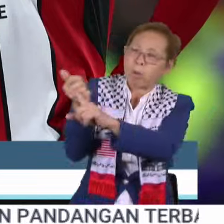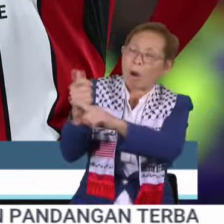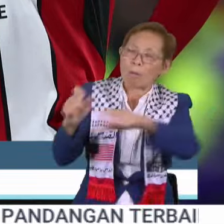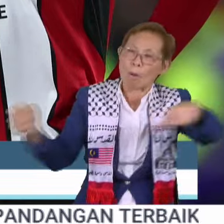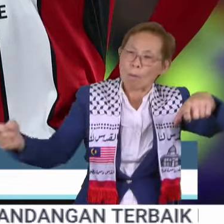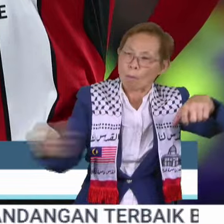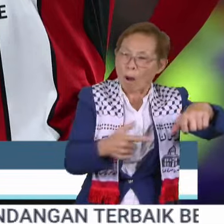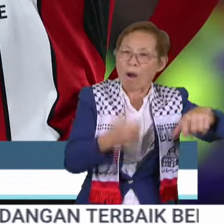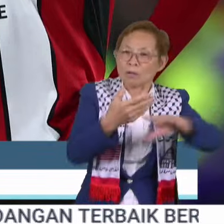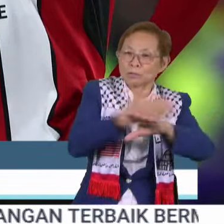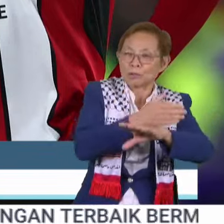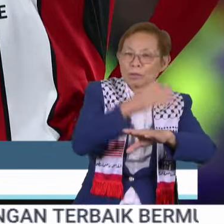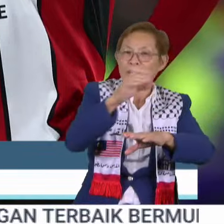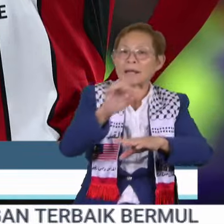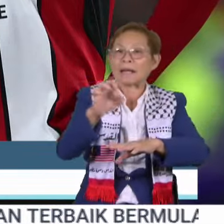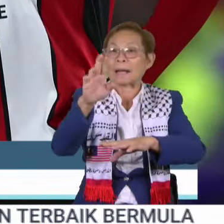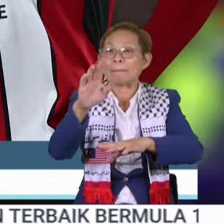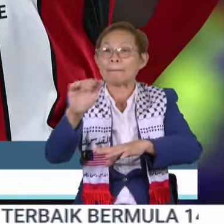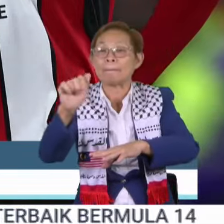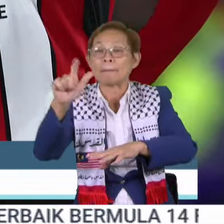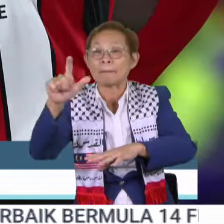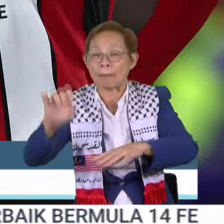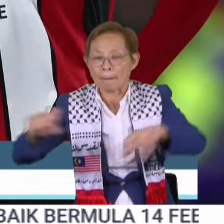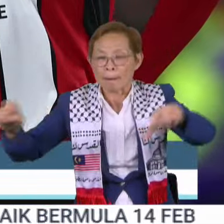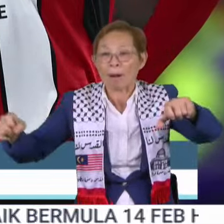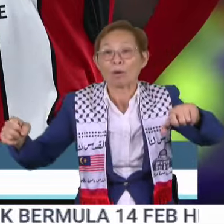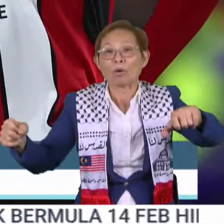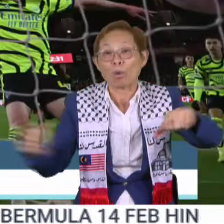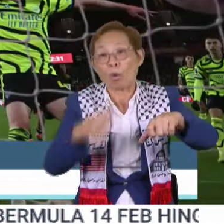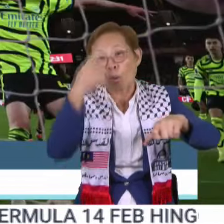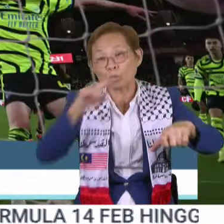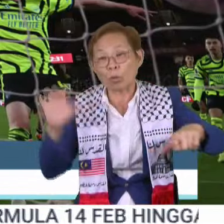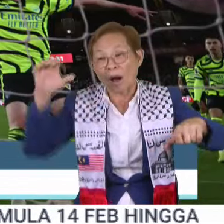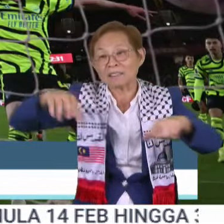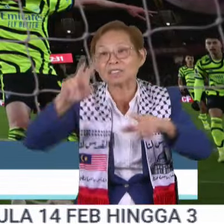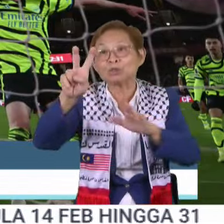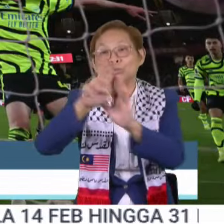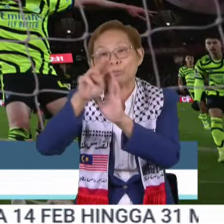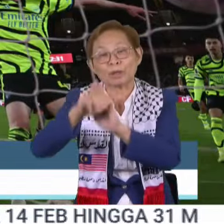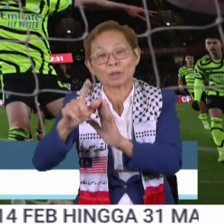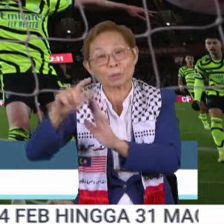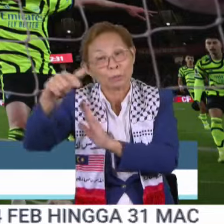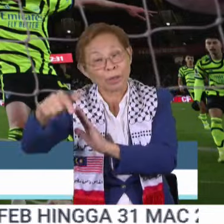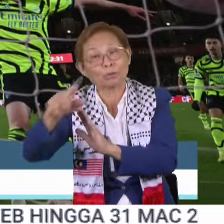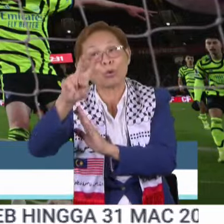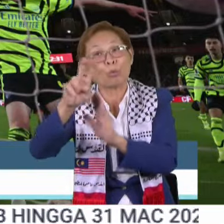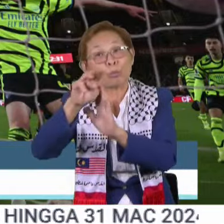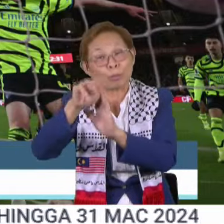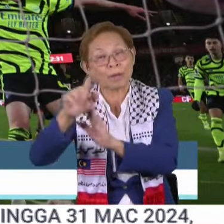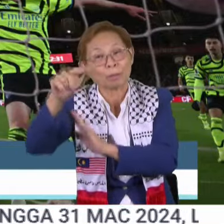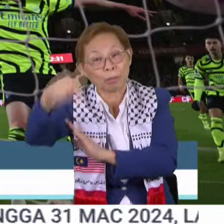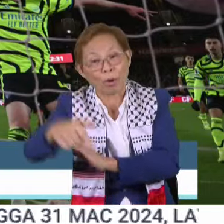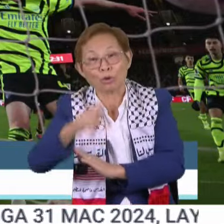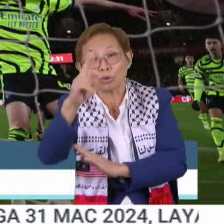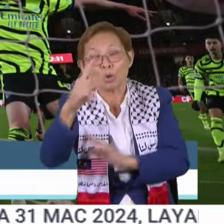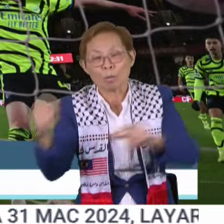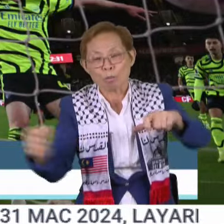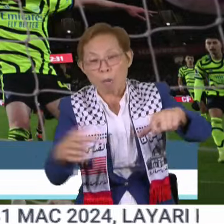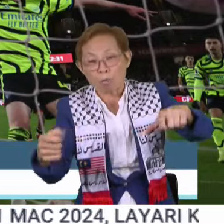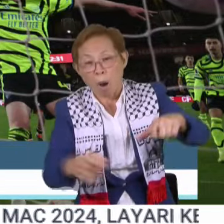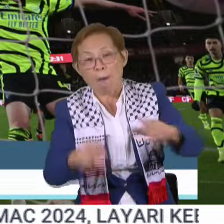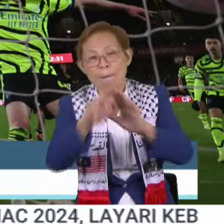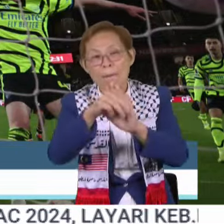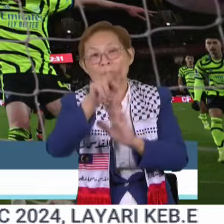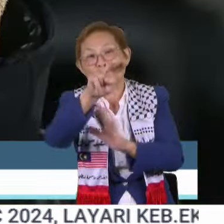sebelum Gabriel Martinelli meledak gol untuk Arsenal 2 minit kemudian. Dua lagi jaringan daripada Kai Havertz pada